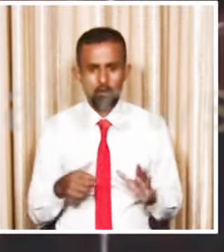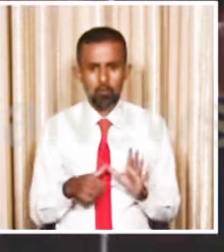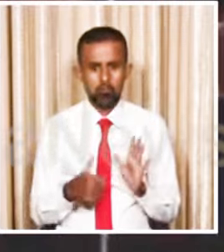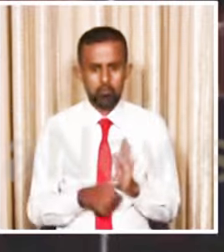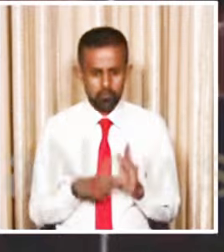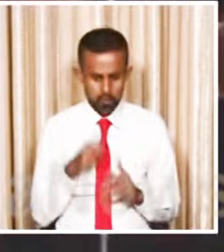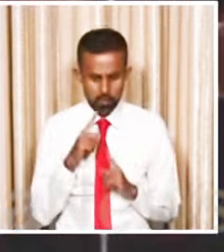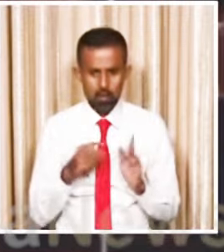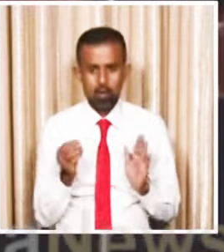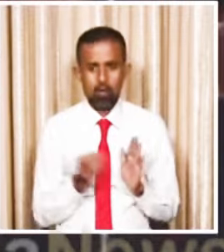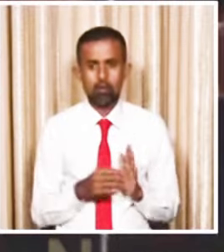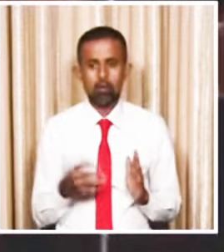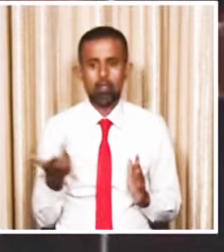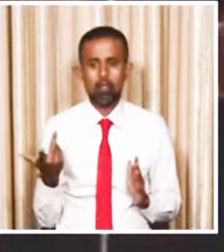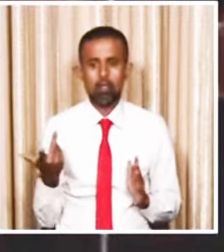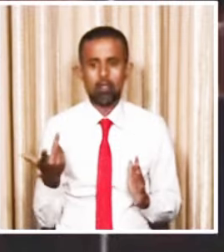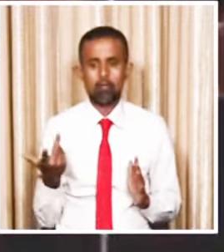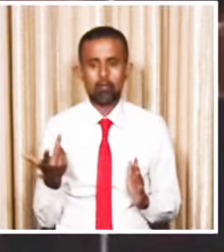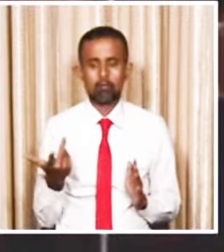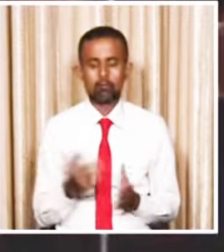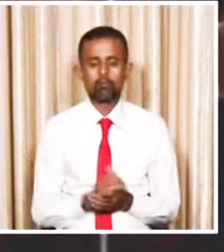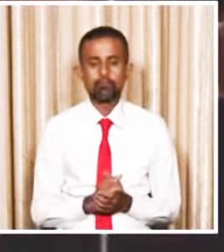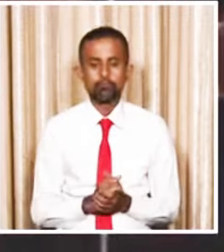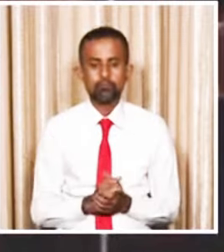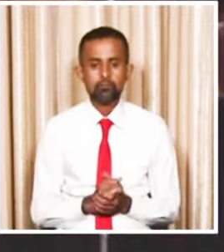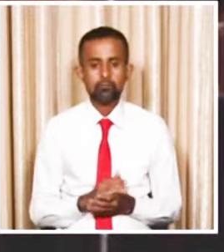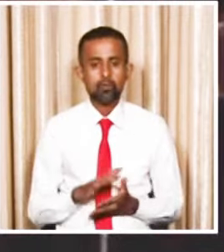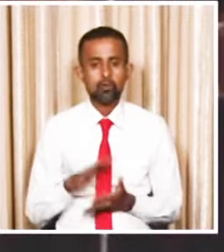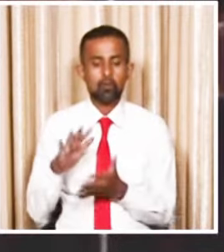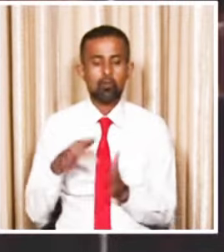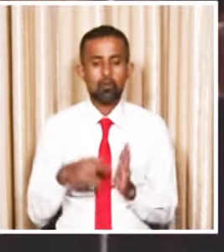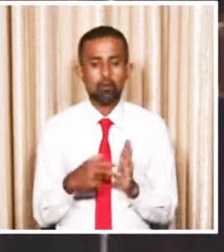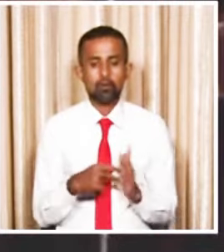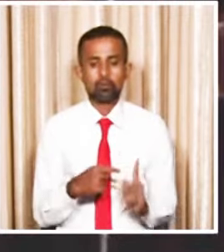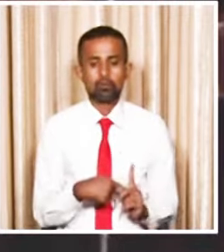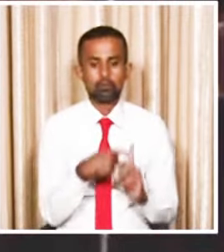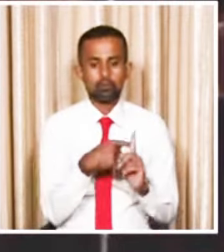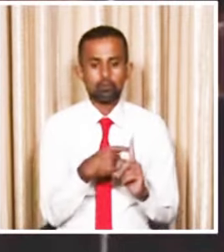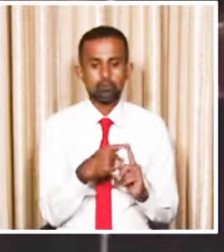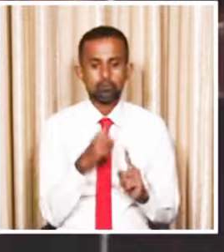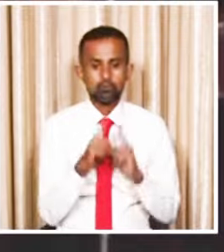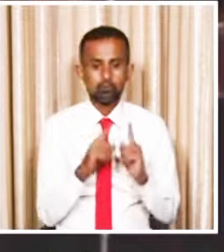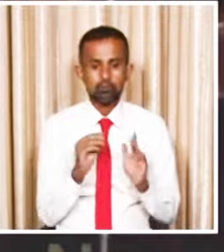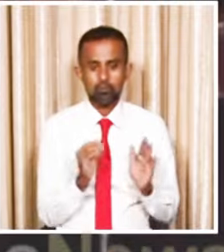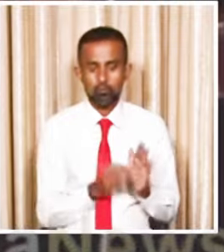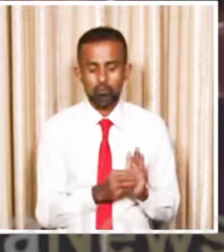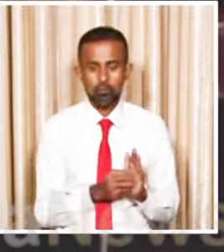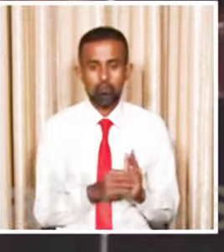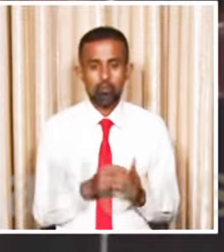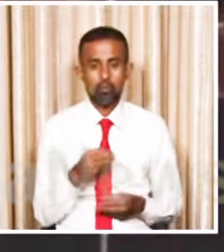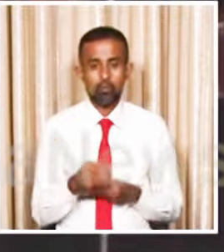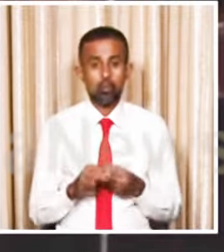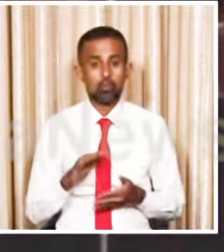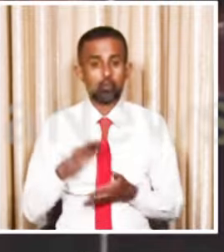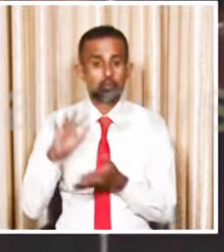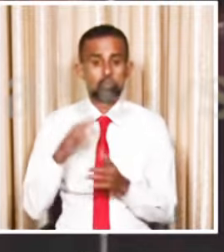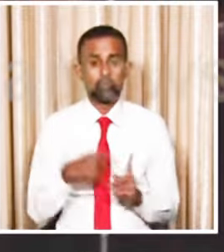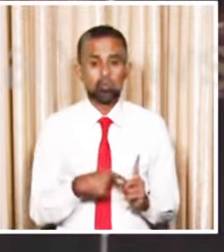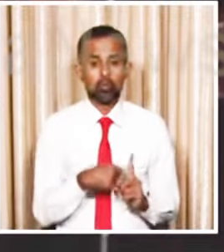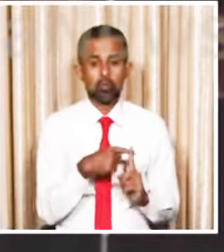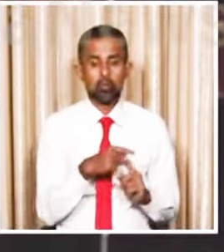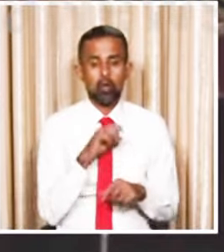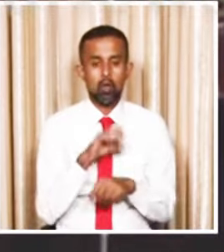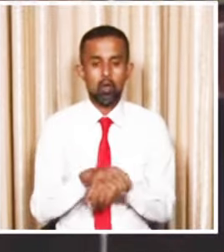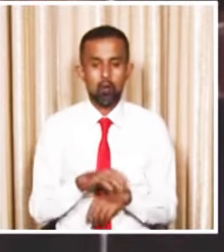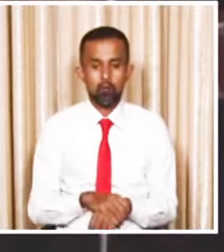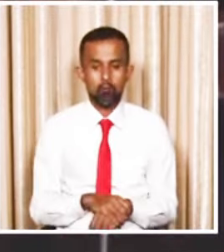కథా కరలనే ఇతడు అని పెత్తం బెలవమ అపనయన ఆర్థిక గొడ్నగీమ గన కథా కల అపనయన ఆర్థిక గొడ్నగీమేది అపి